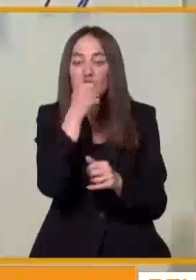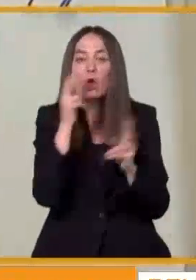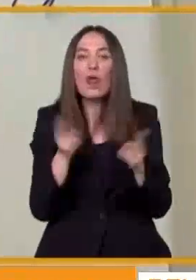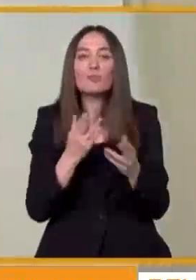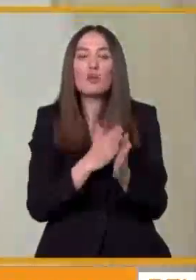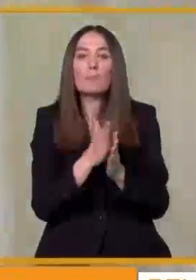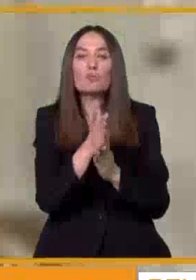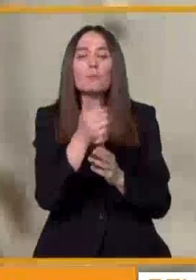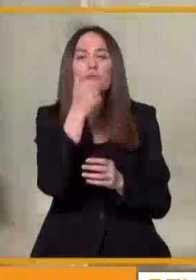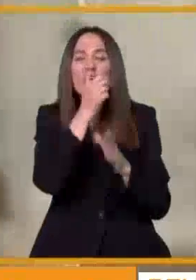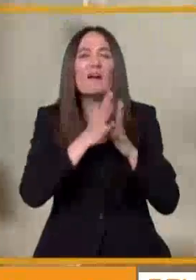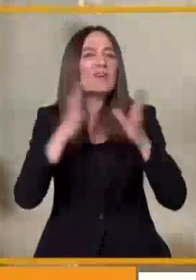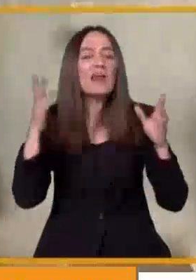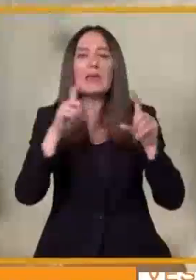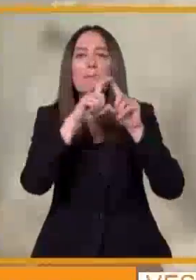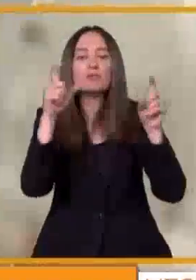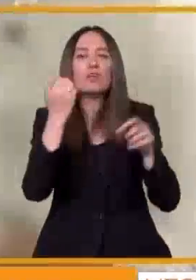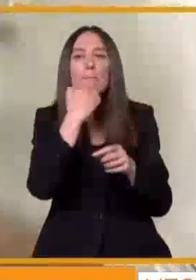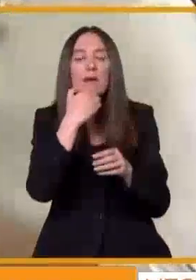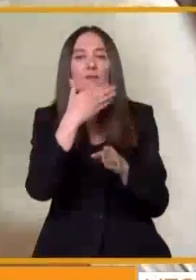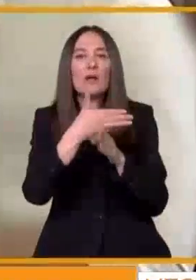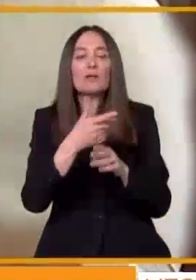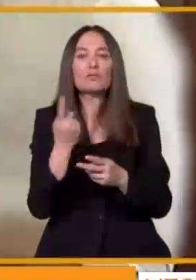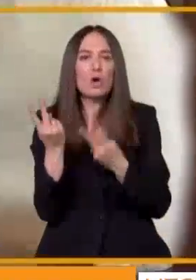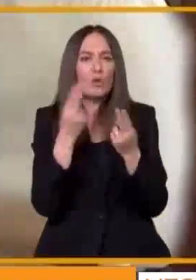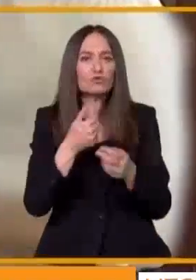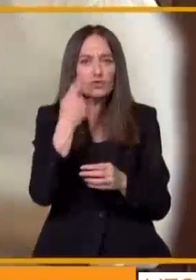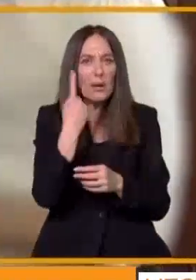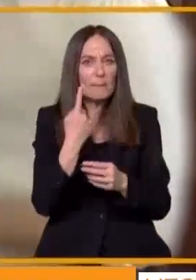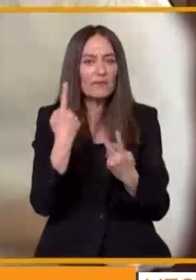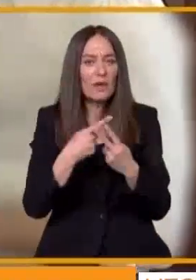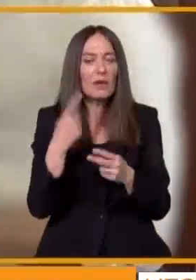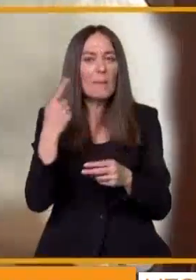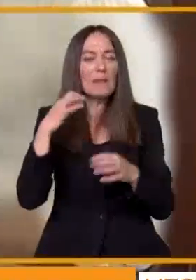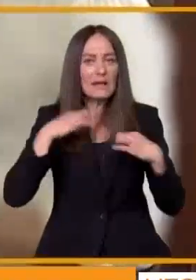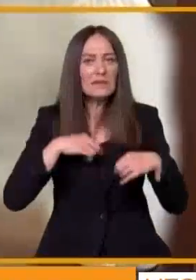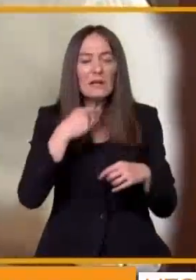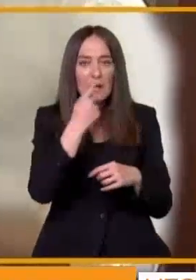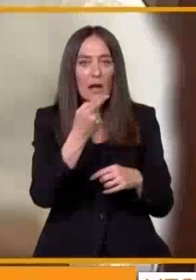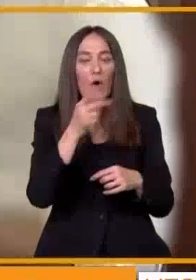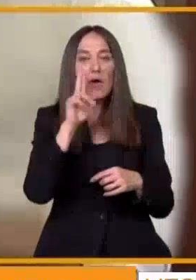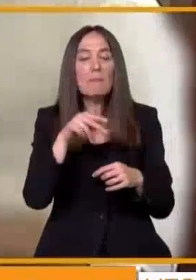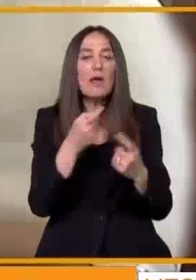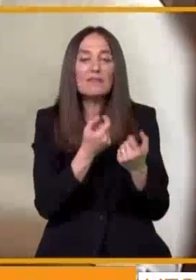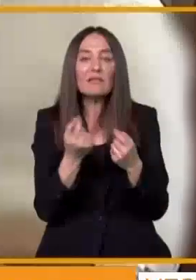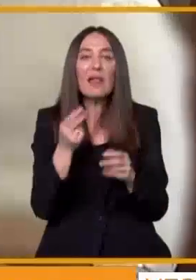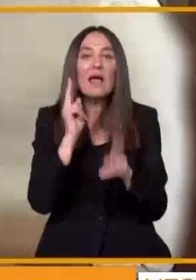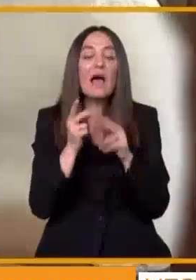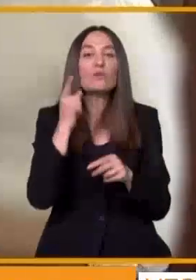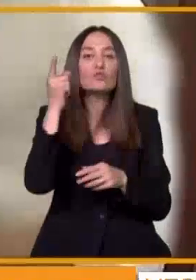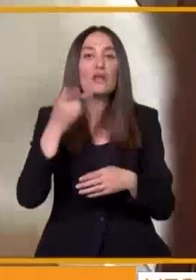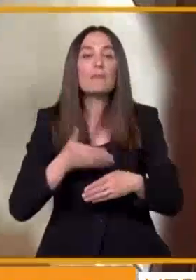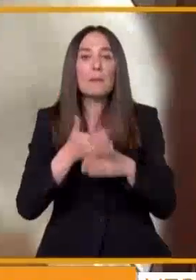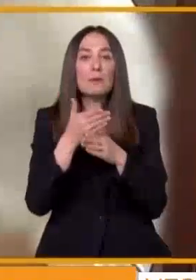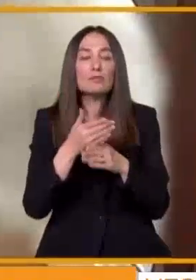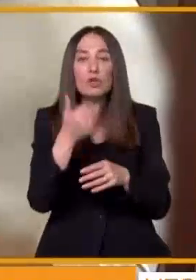Šta je sa velikim privrednicima, sa velikim preduzećima? Baš gostujući na prvoj pre nekoliko dana, predsednik je pominjao njih, ali imamo li neke detalje kako ćete njima pomoći?